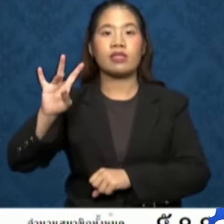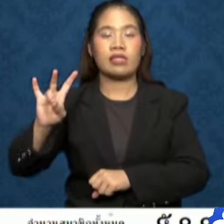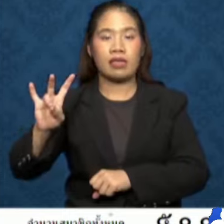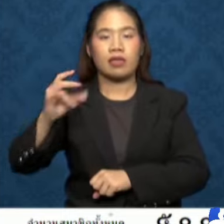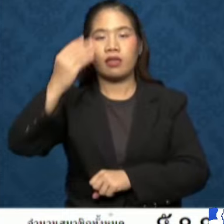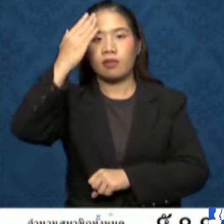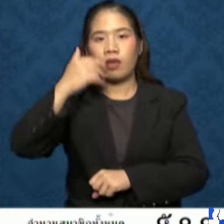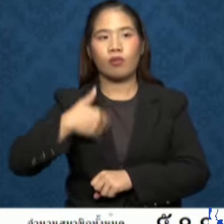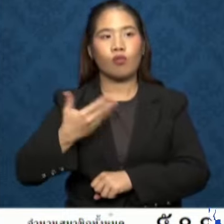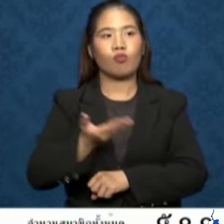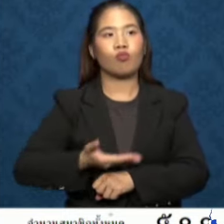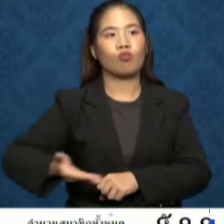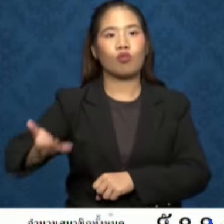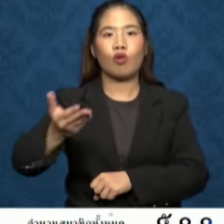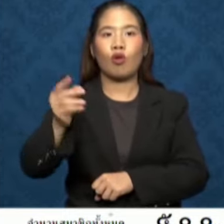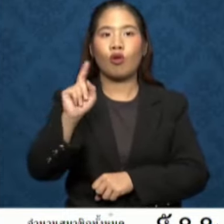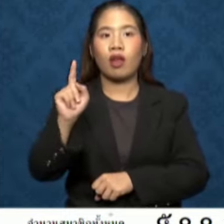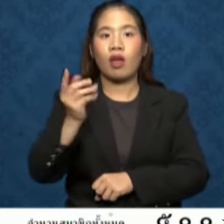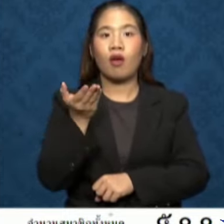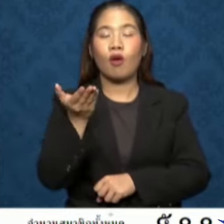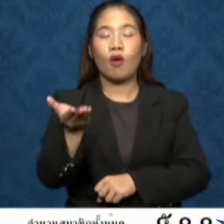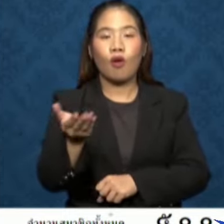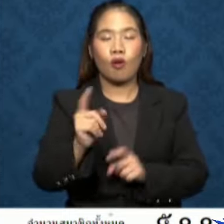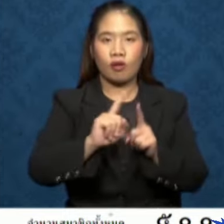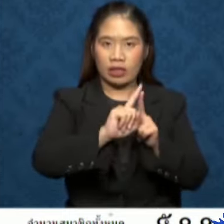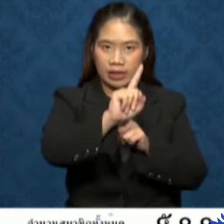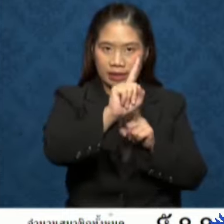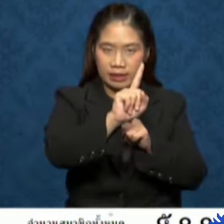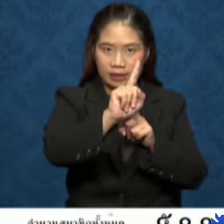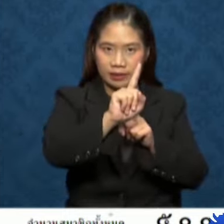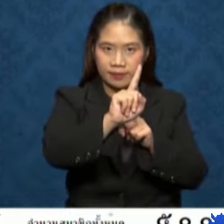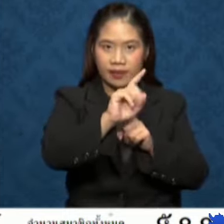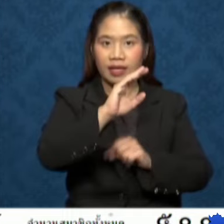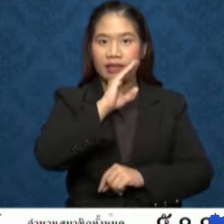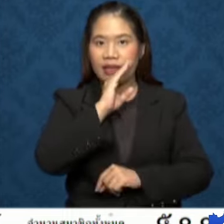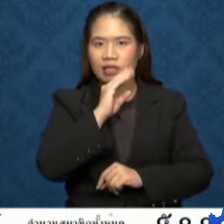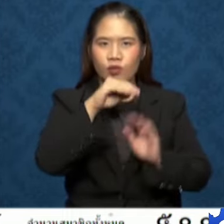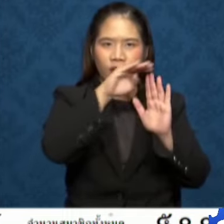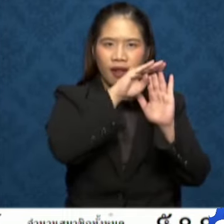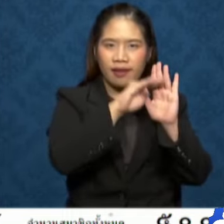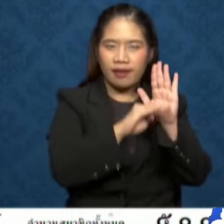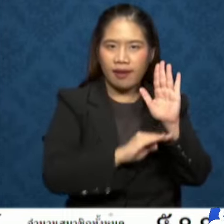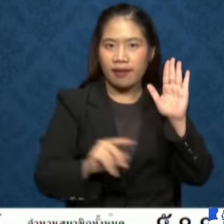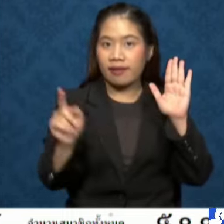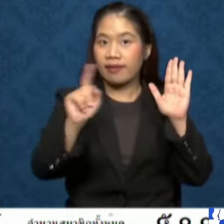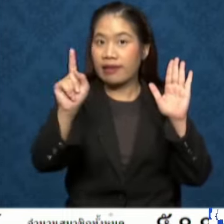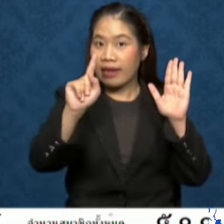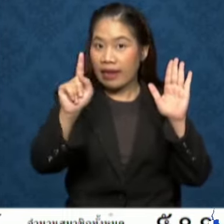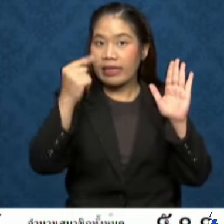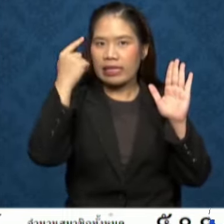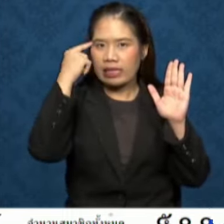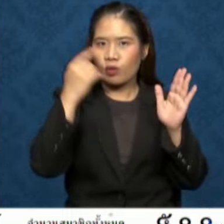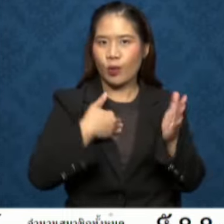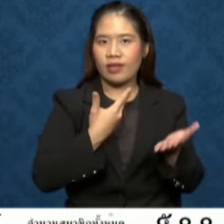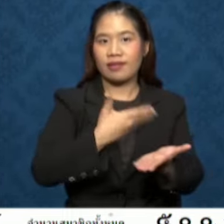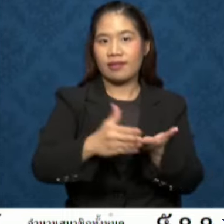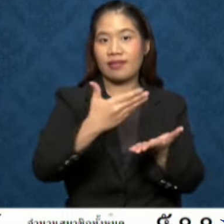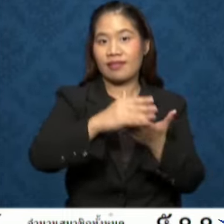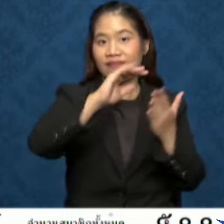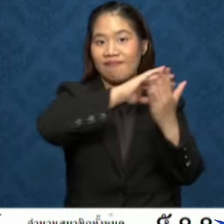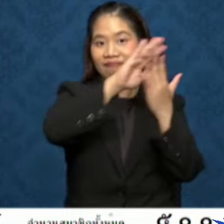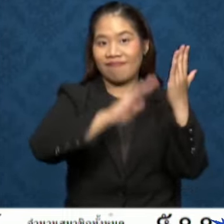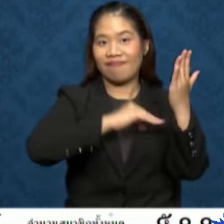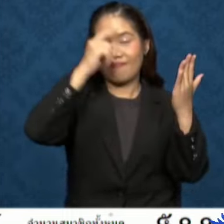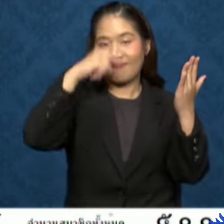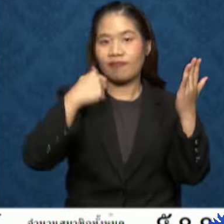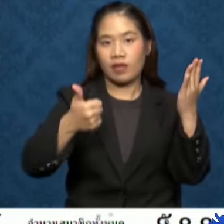ขอ 1อขอนะถ้าหมวดใดหรือรายการใดที่สามารถซื้อภายในประเทศได้ขอ